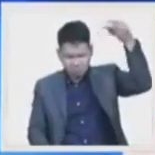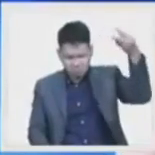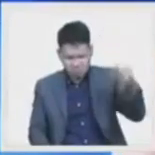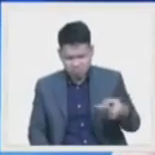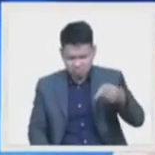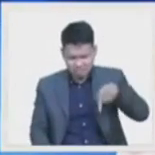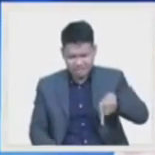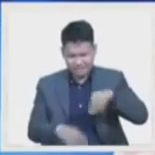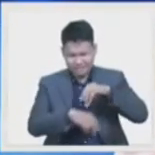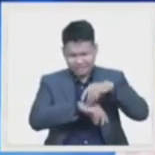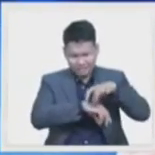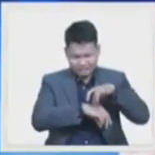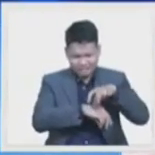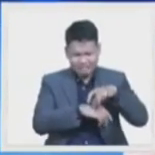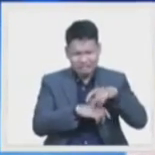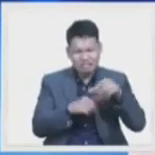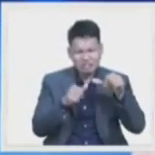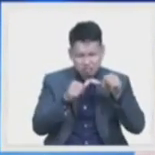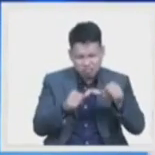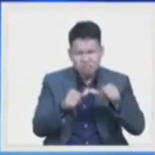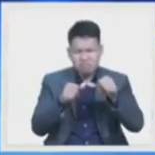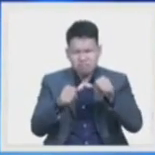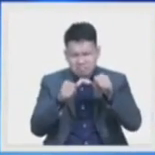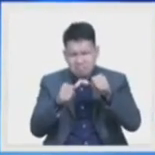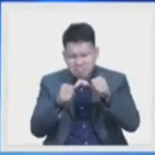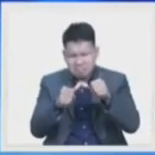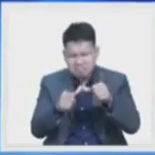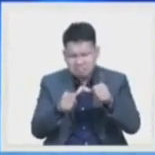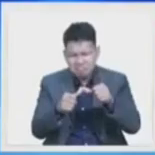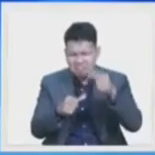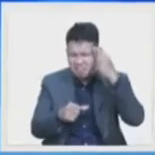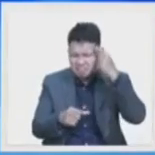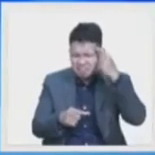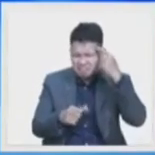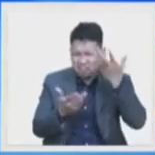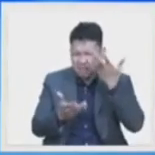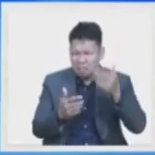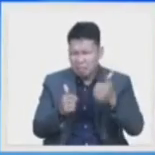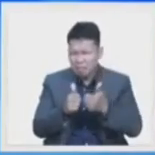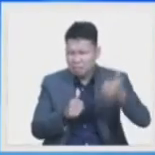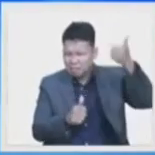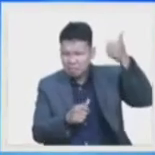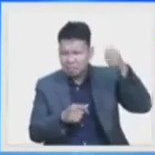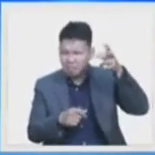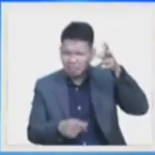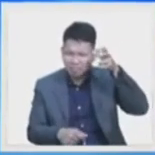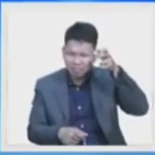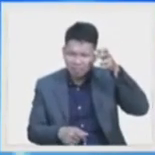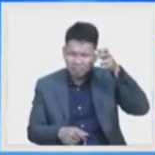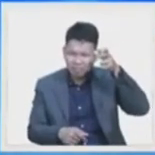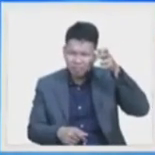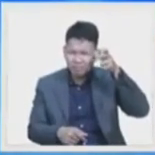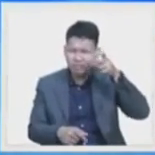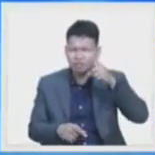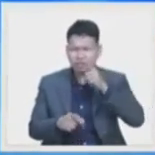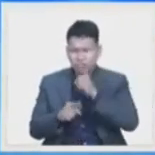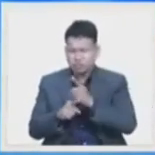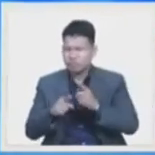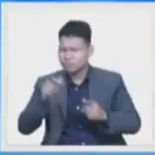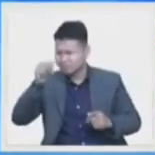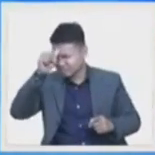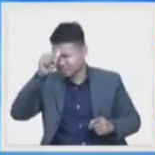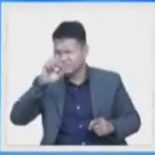siya magahunong sa iyang kausa. Una-una, nga basin pa makadaog. Napildi ang una namong